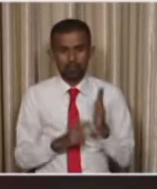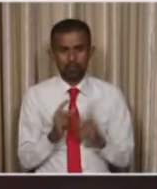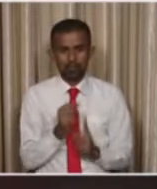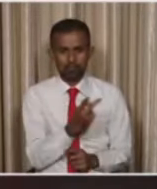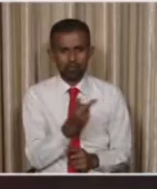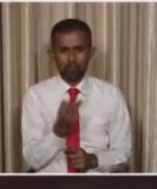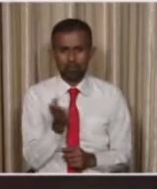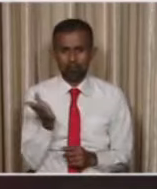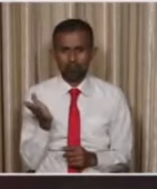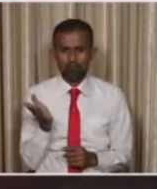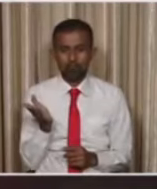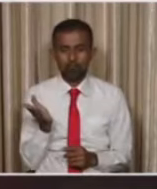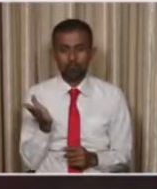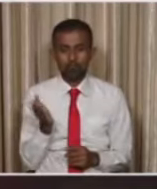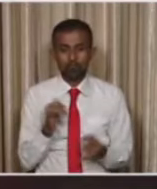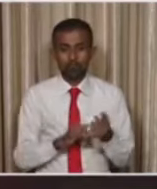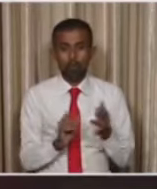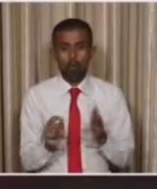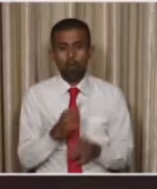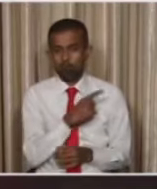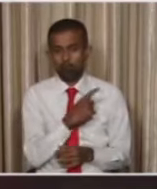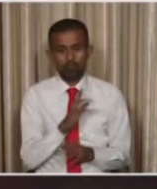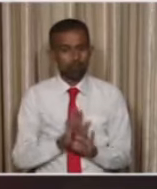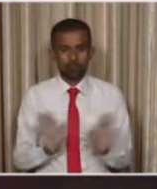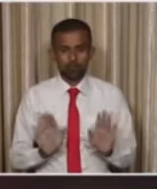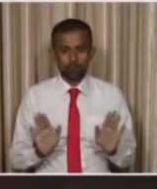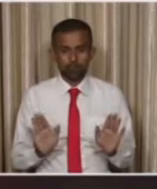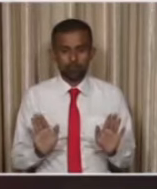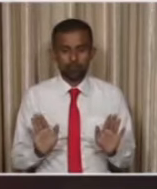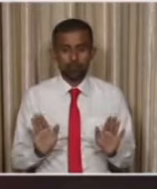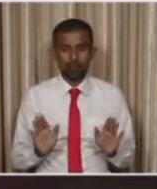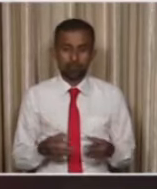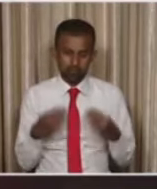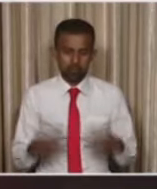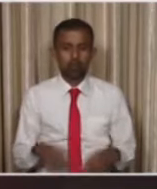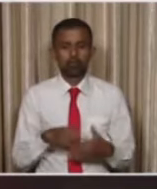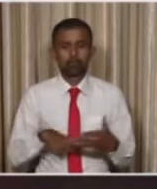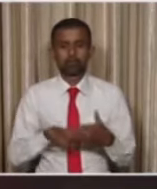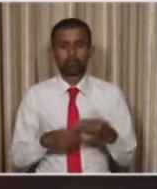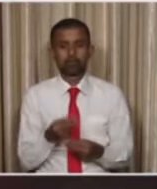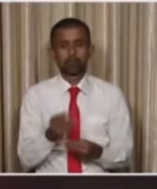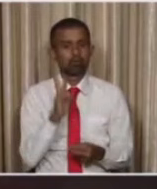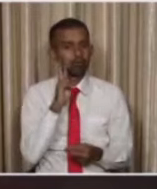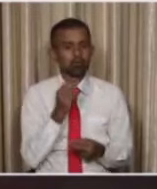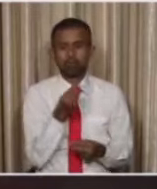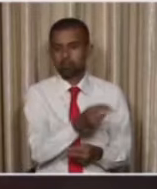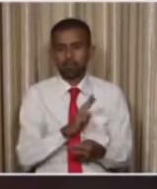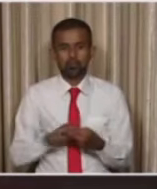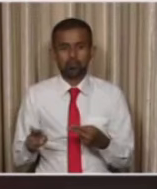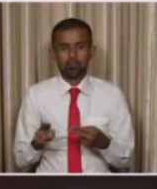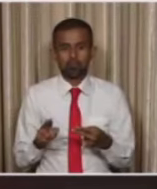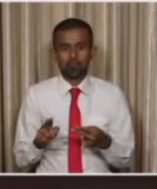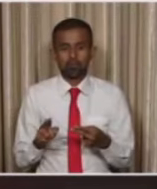ඉන්නවා රටේ. සිරිකොතේ ඉන්න UNP කාරෝ ගැන නෙමෙයි මම කියන්නේ. අපරාධ ඡන්ද දෙන්න එපා රනිල් වික්‍රමසිංහ මහත්තයාට.